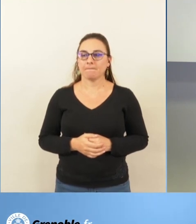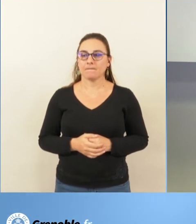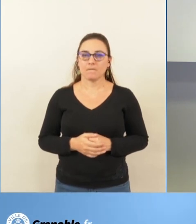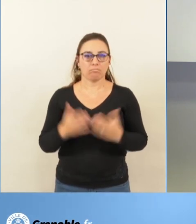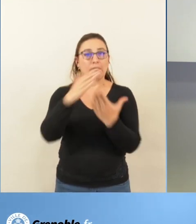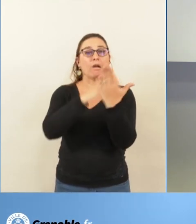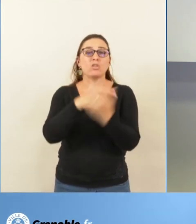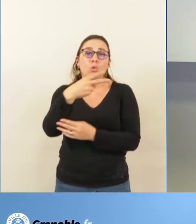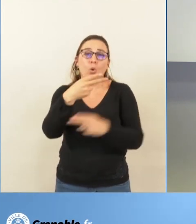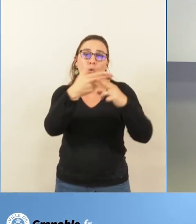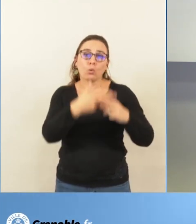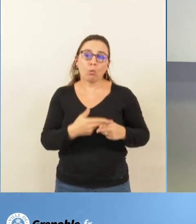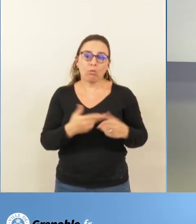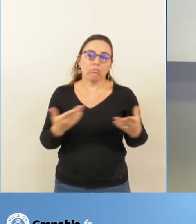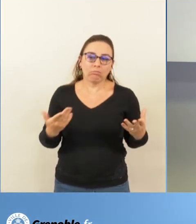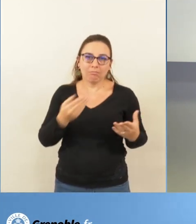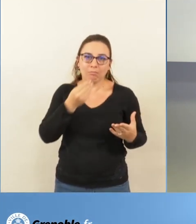liste de deux normalement